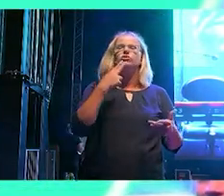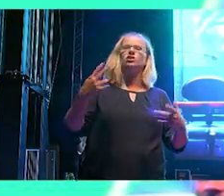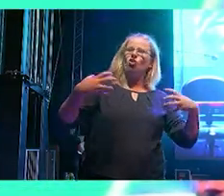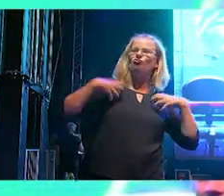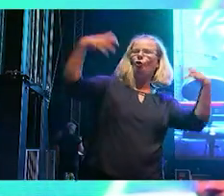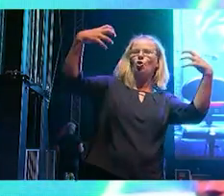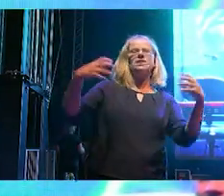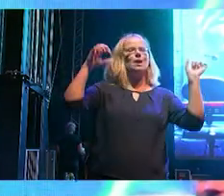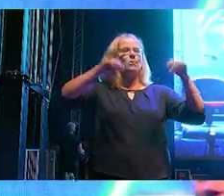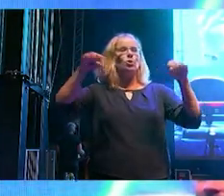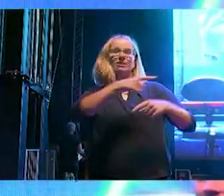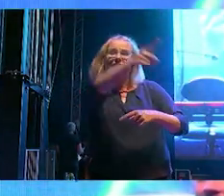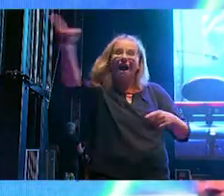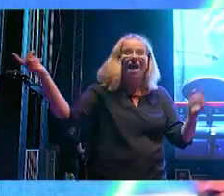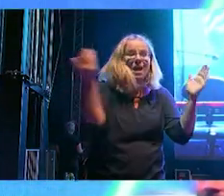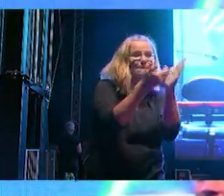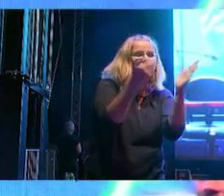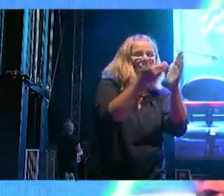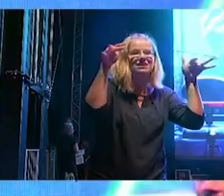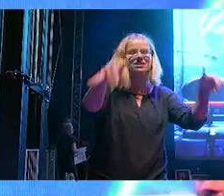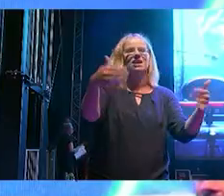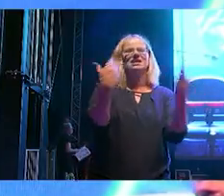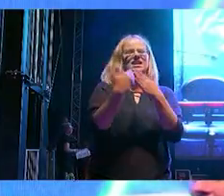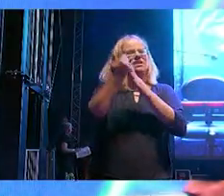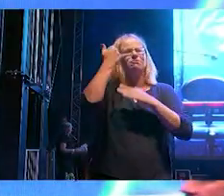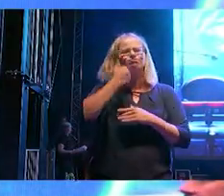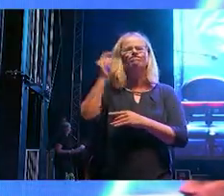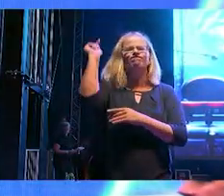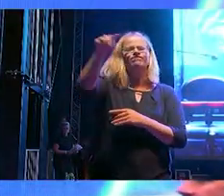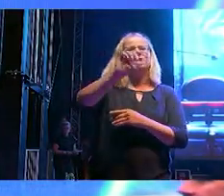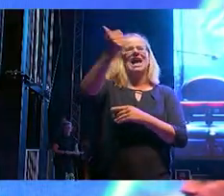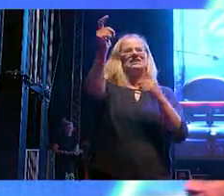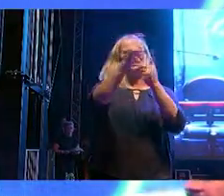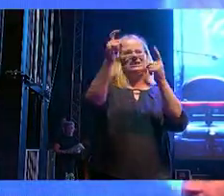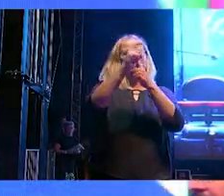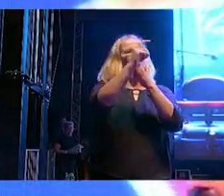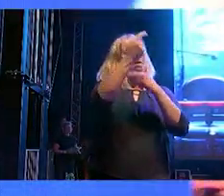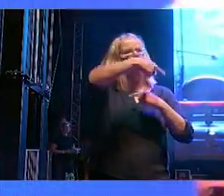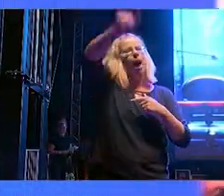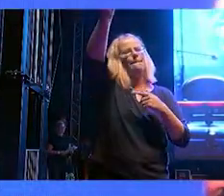Beweis dafür. Zeigt es auch am 01.09.2019 und geht wählen. Dankeschön.